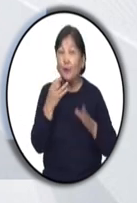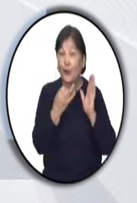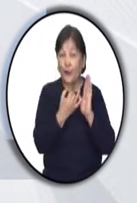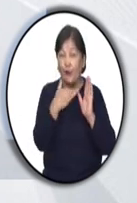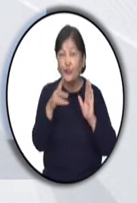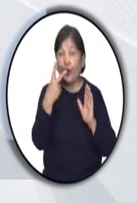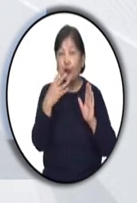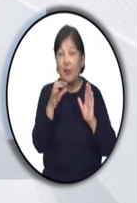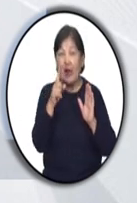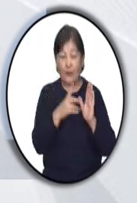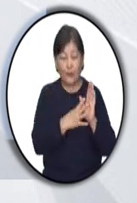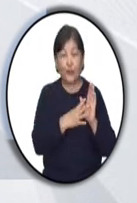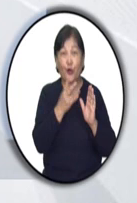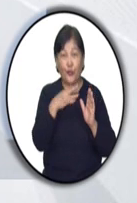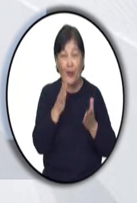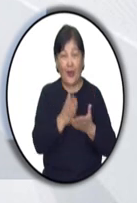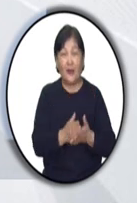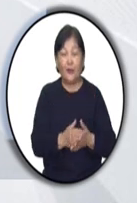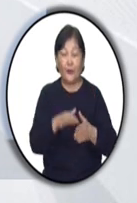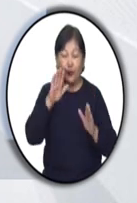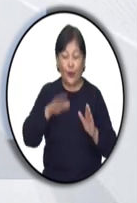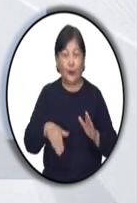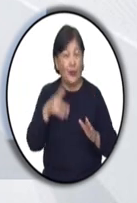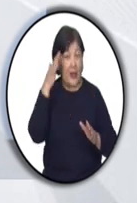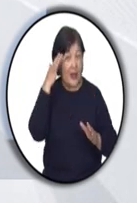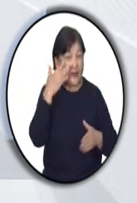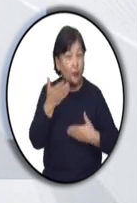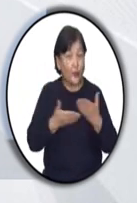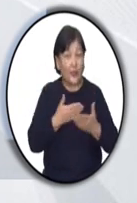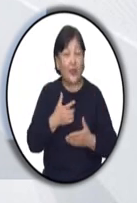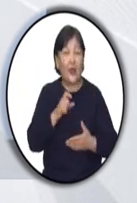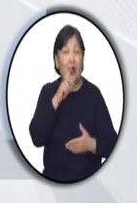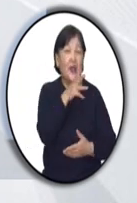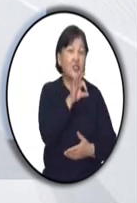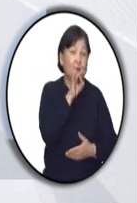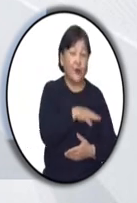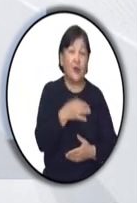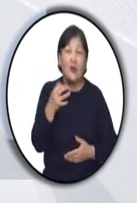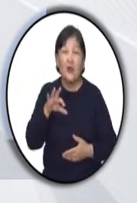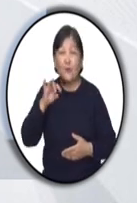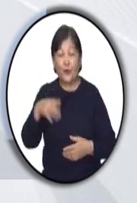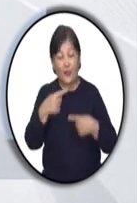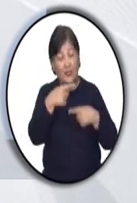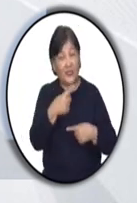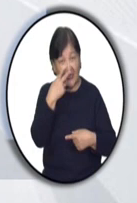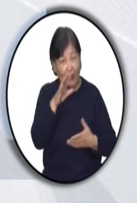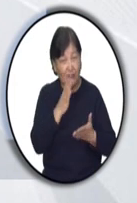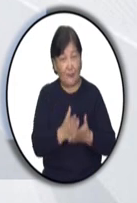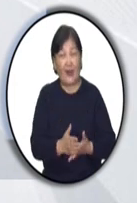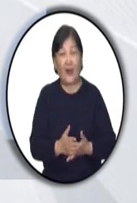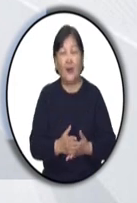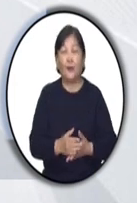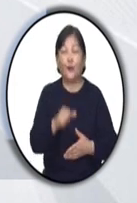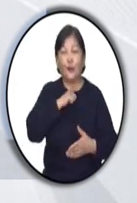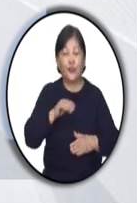ханшны өөрчлөлтүүд 17-19 оны ханшны өөрчлөлтүүдийг харуулсан байна. За доотлолт нь болохоор гадаад худалдааны экспорт импортын тэнцлийг харуулсан